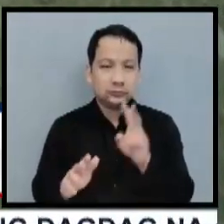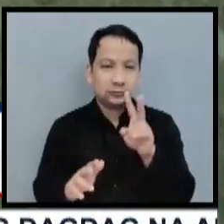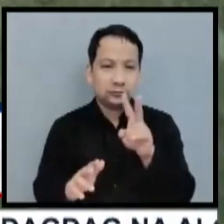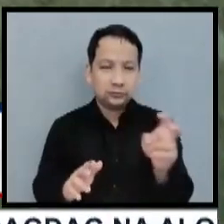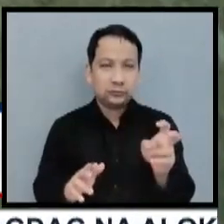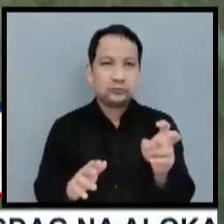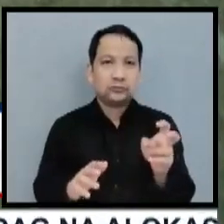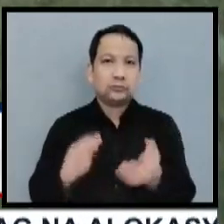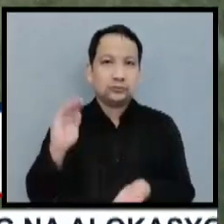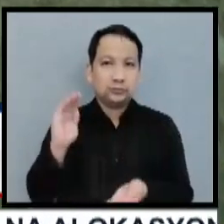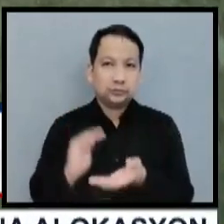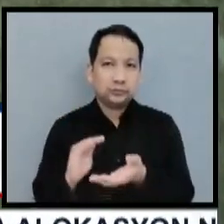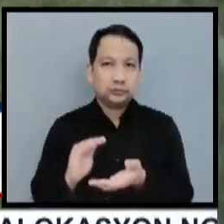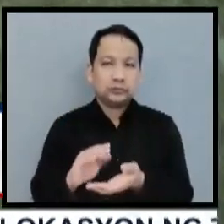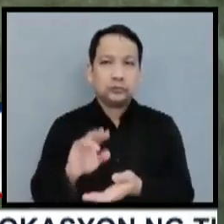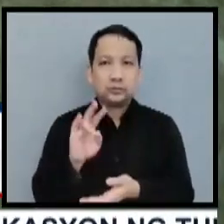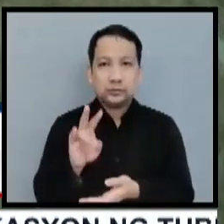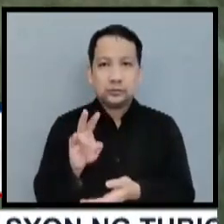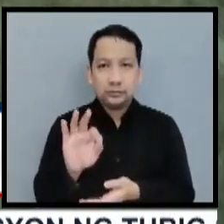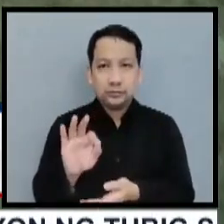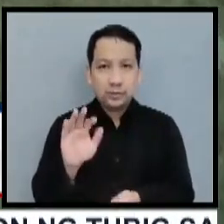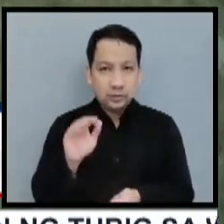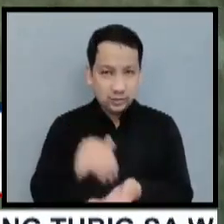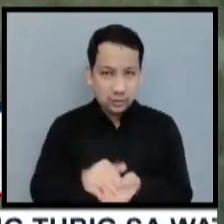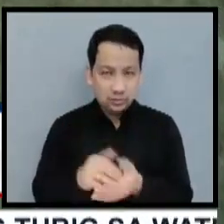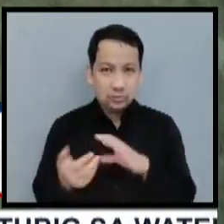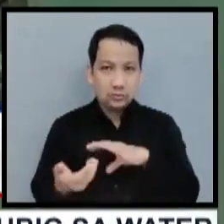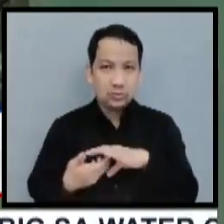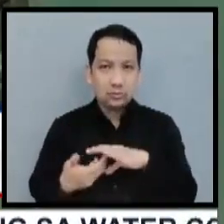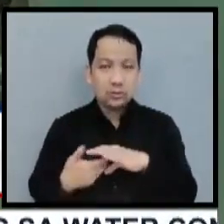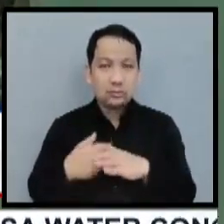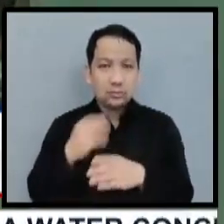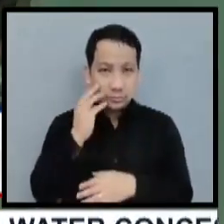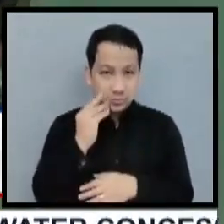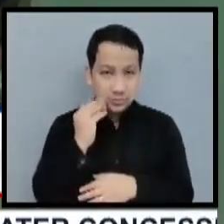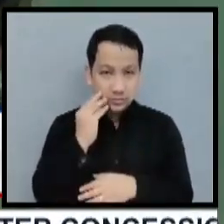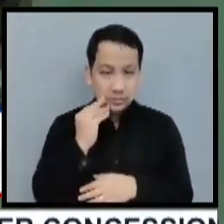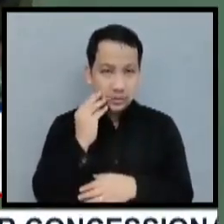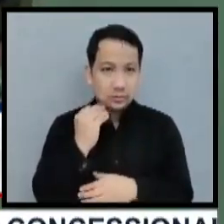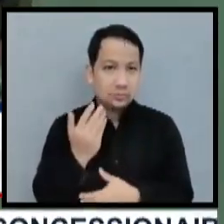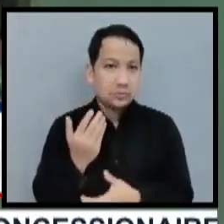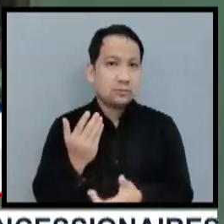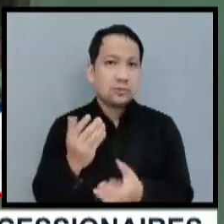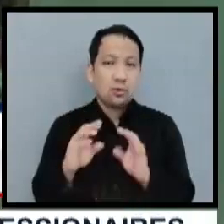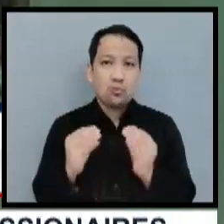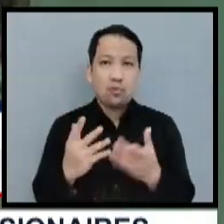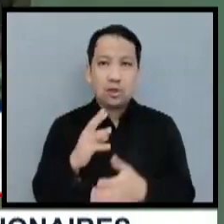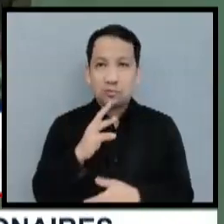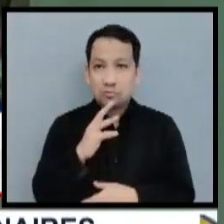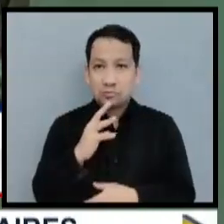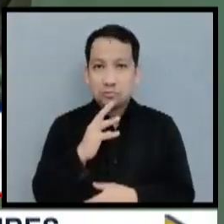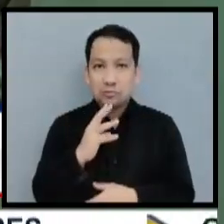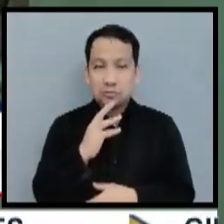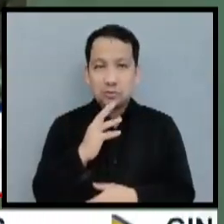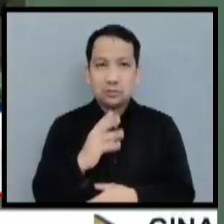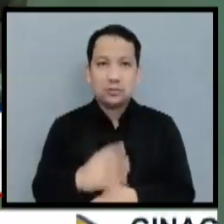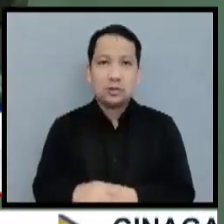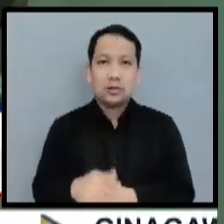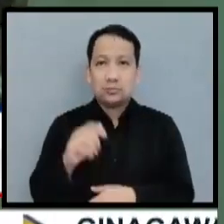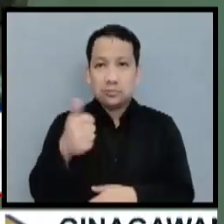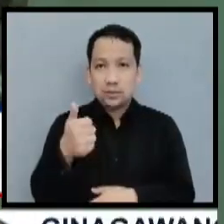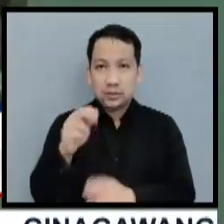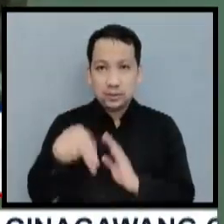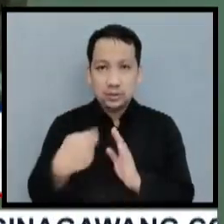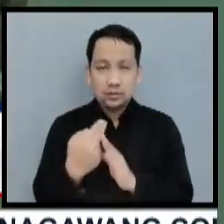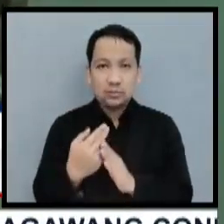bumaba na sa 79,000 customer ang nakakaranas ng water service interruptions. Lumit naman sa 10 oras ang dating